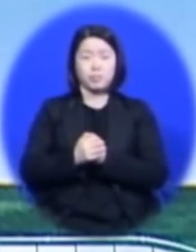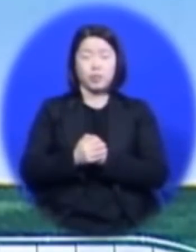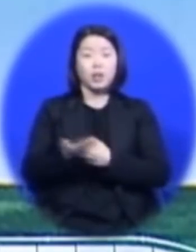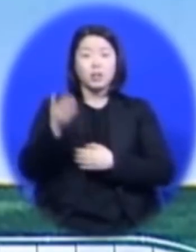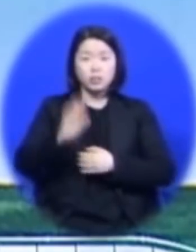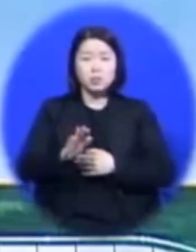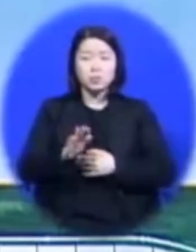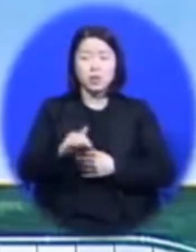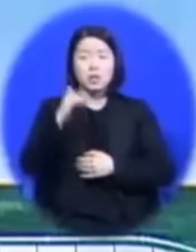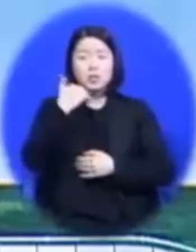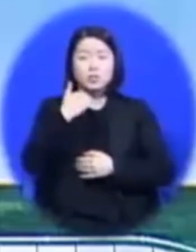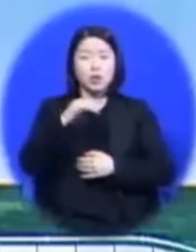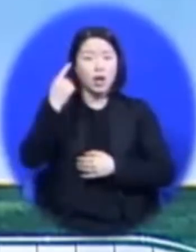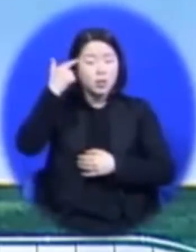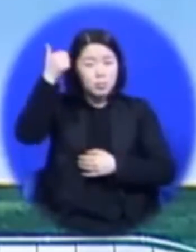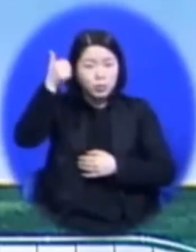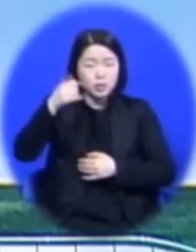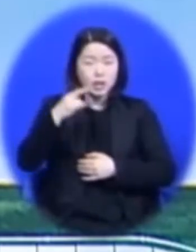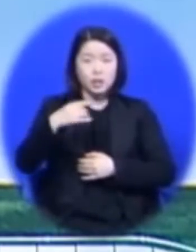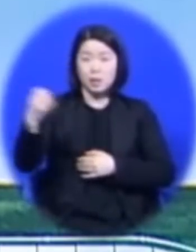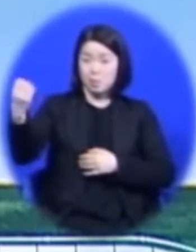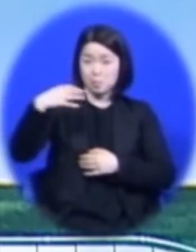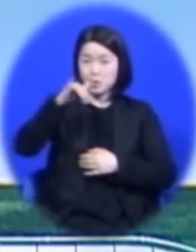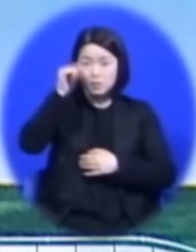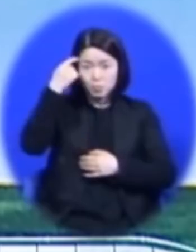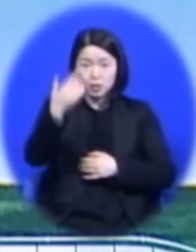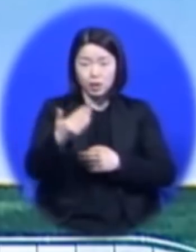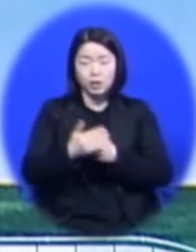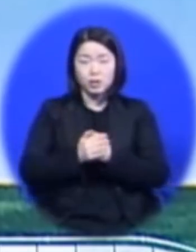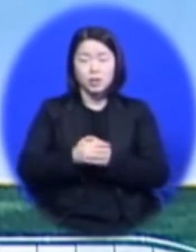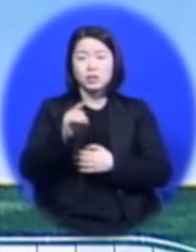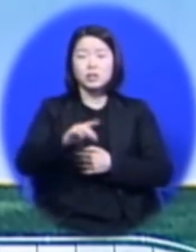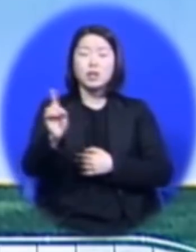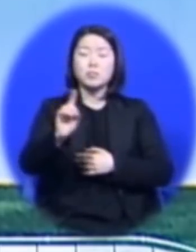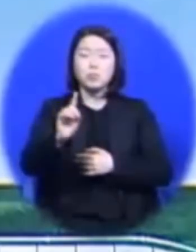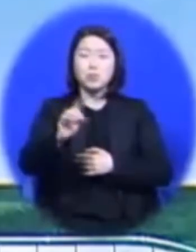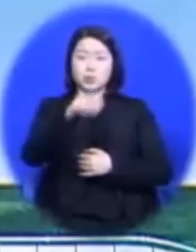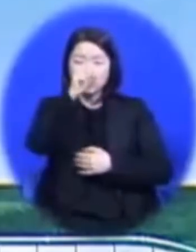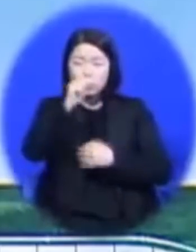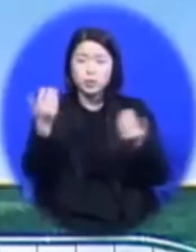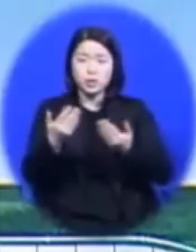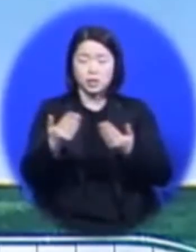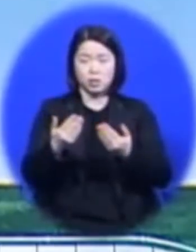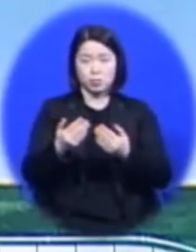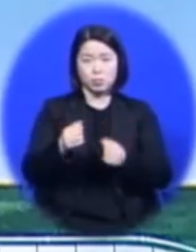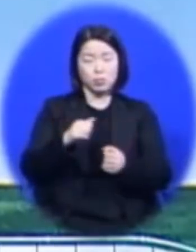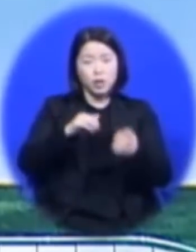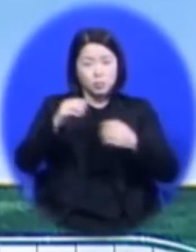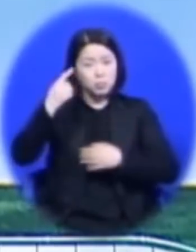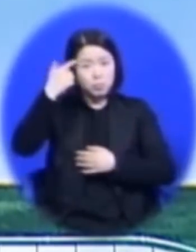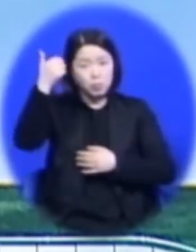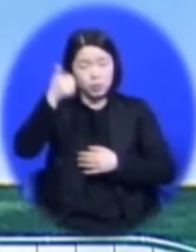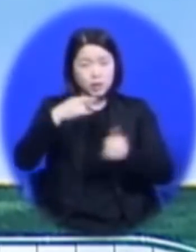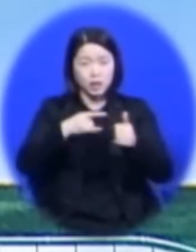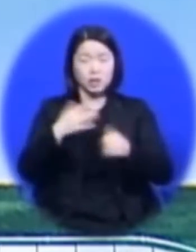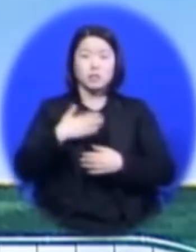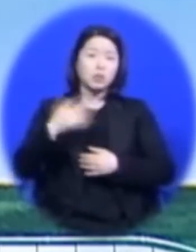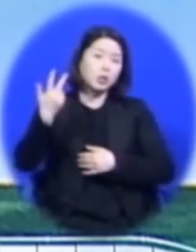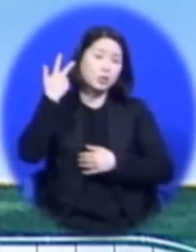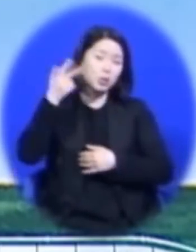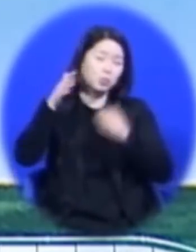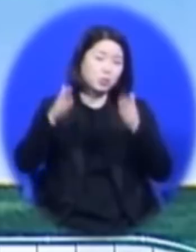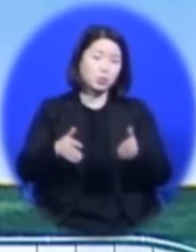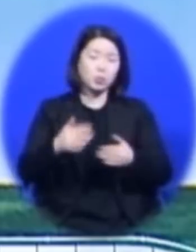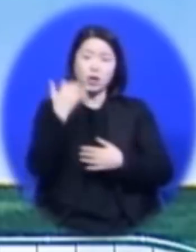그렇지만 목사에게 이야기를 하십니까 그게 뭐 잘난 일이라고 뭐 좋은 일이라고 목사 한테 저 지난 중간에